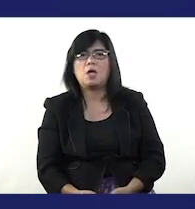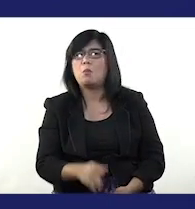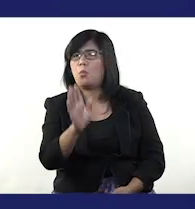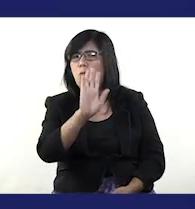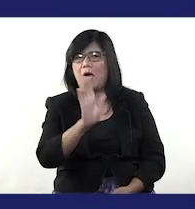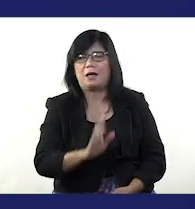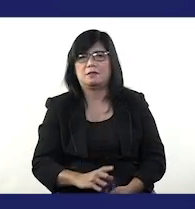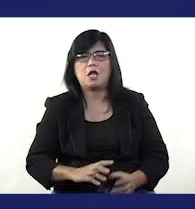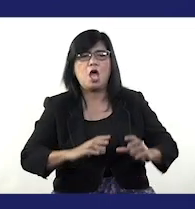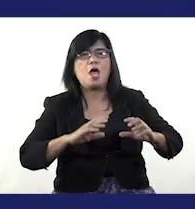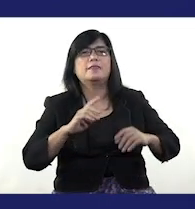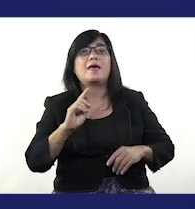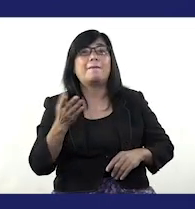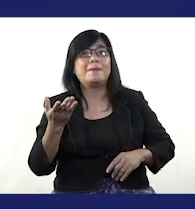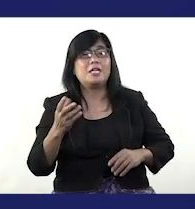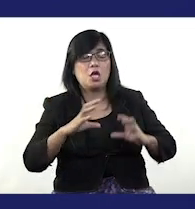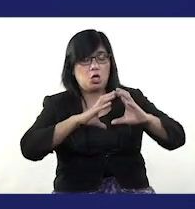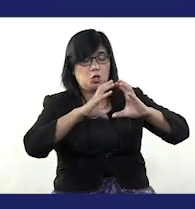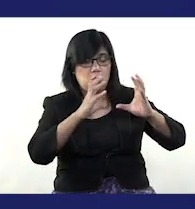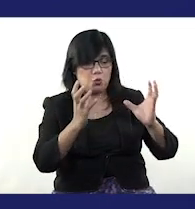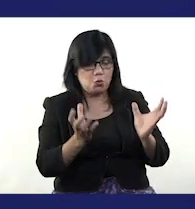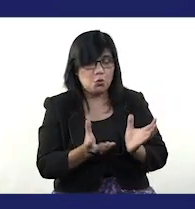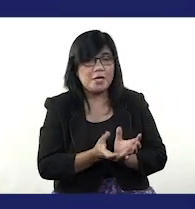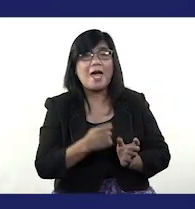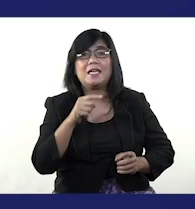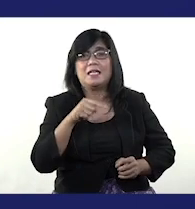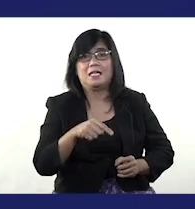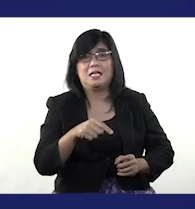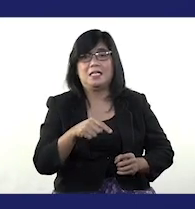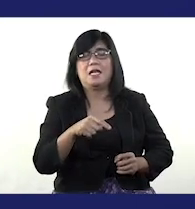ke-4 this world is my work light